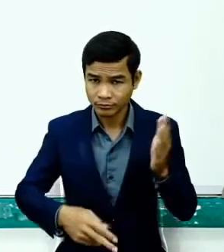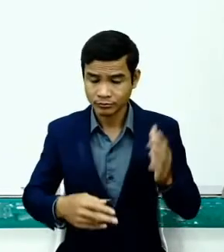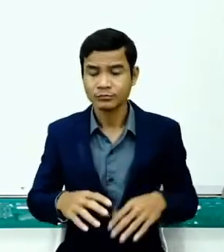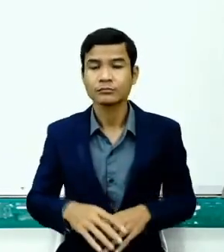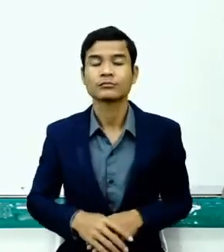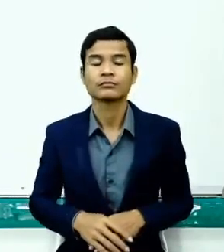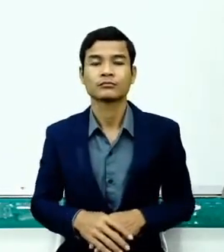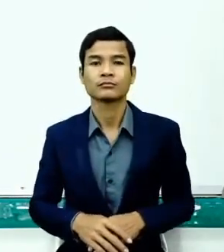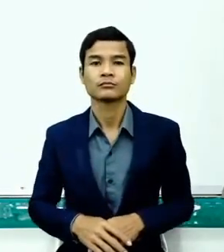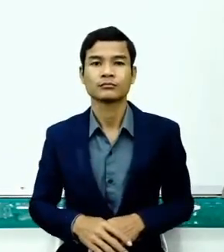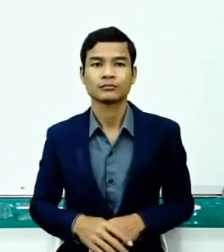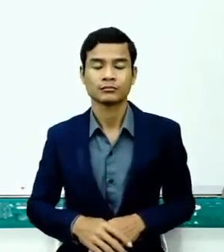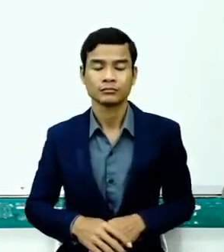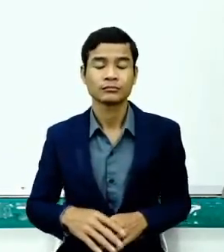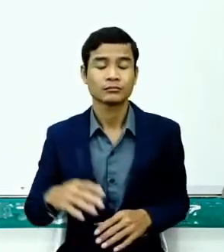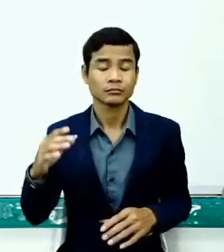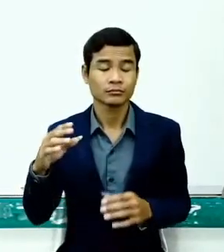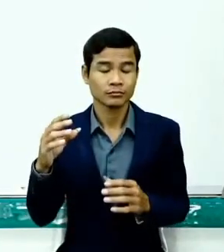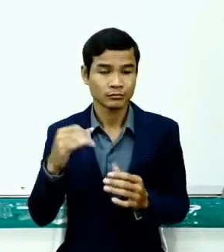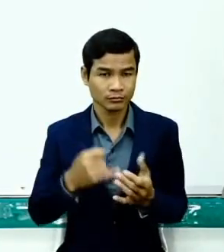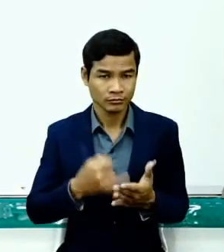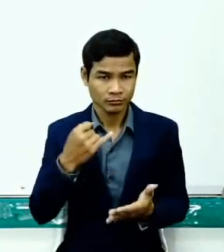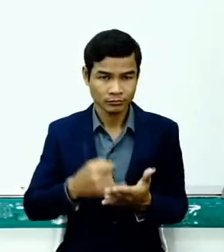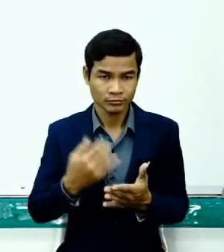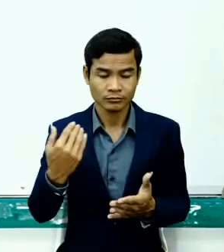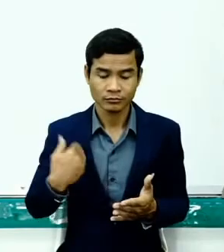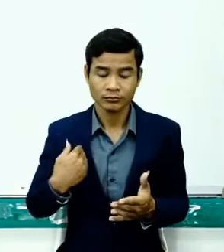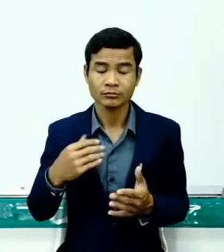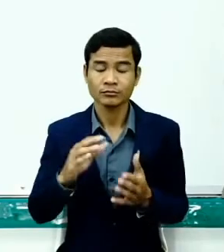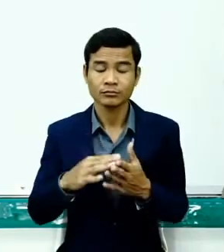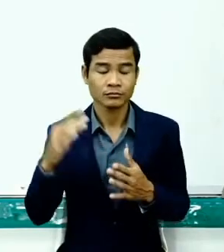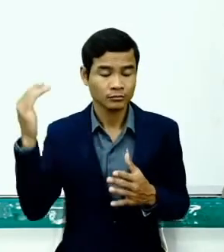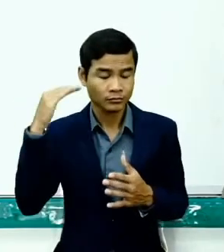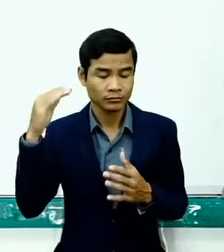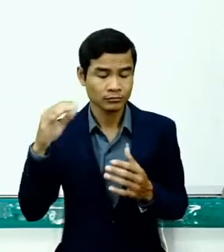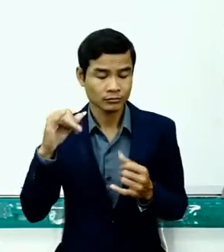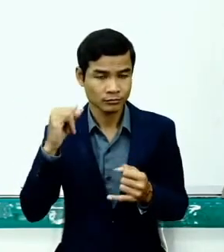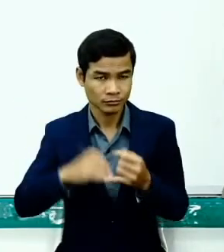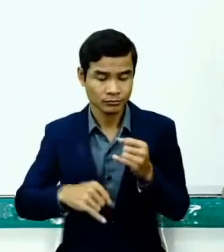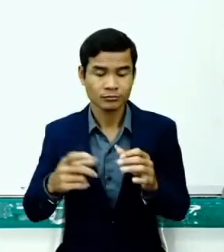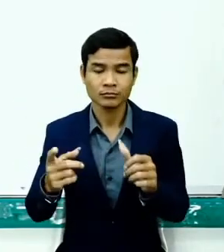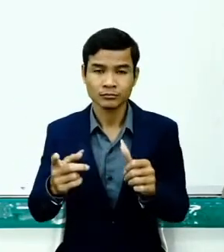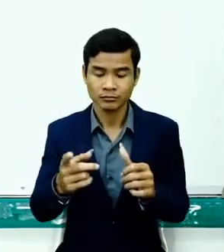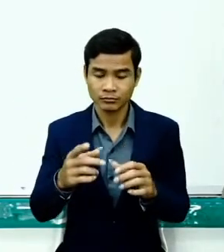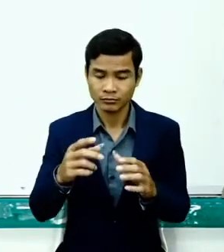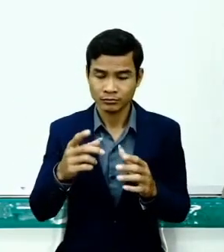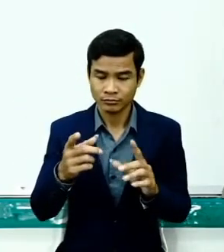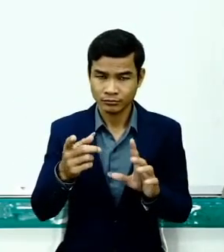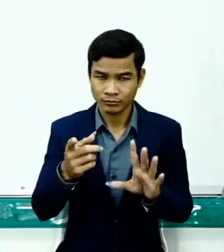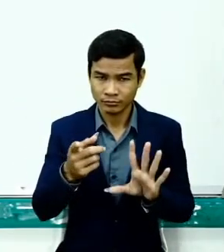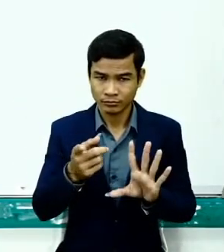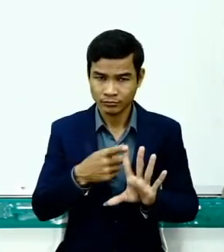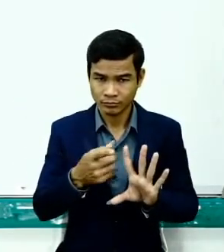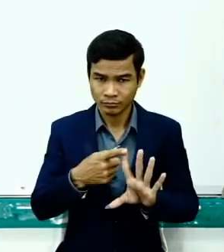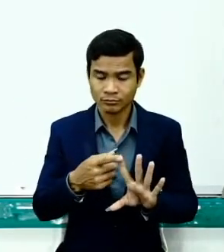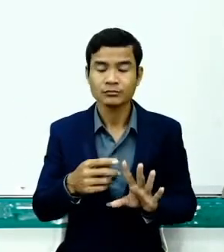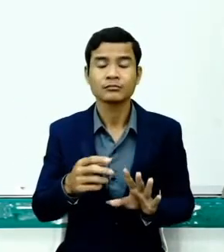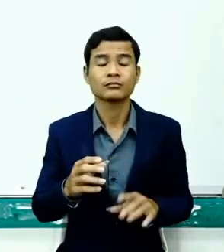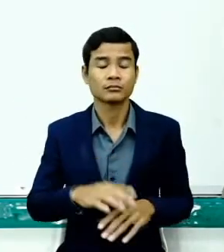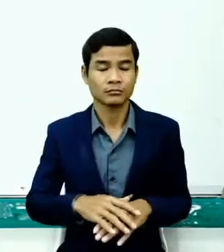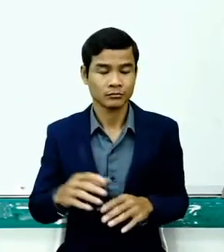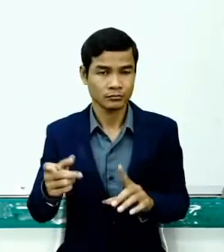ចាអញ្ចឹងមីមានសោចង់អីដឹងទៀតណាមីពាក្យមីមានសោច